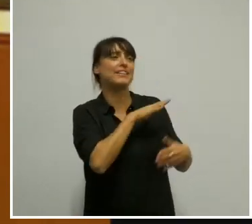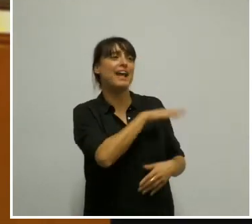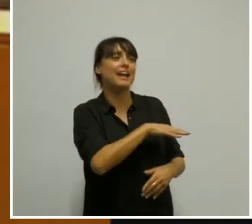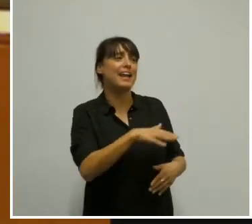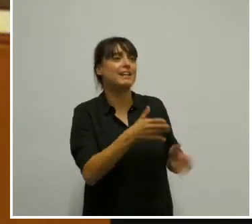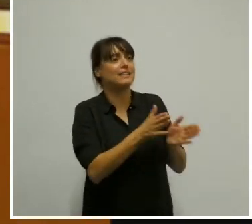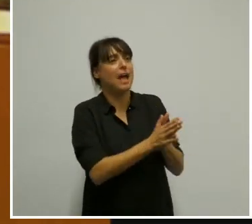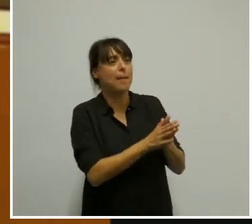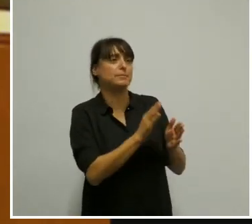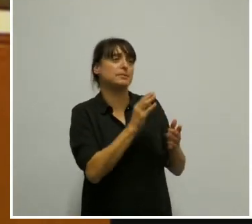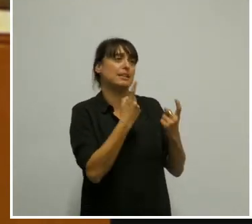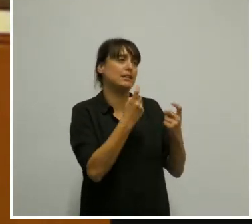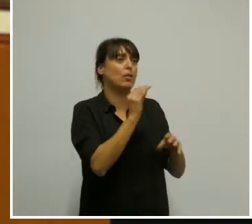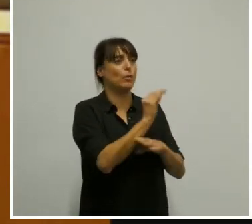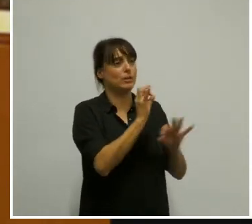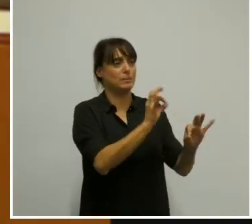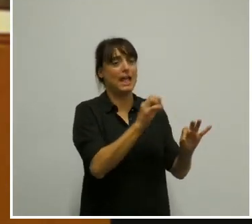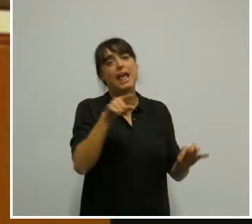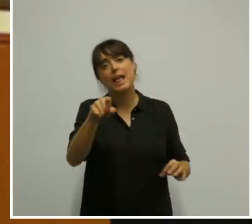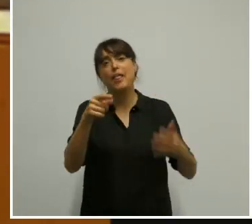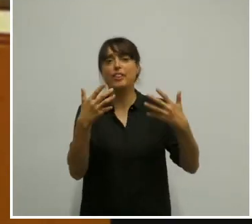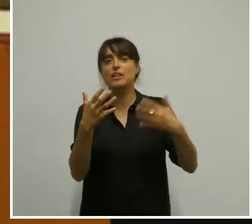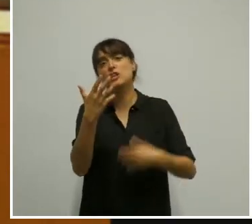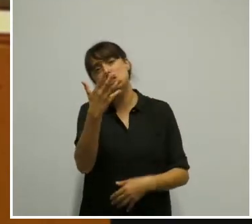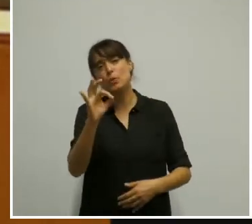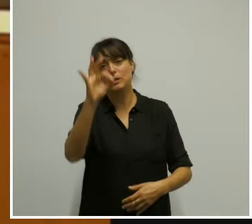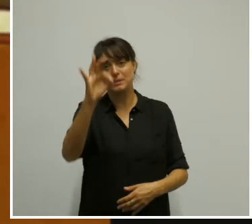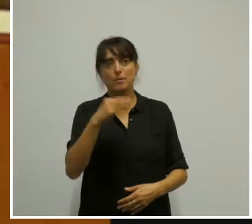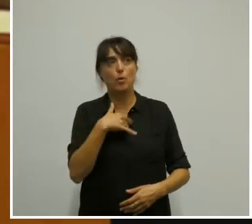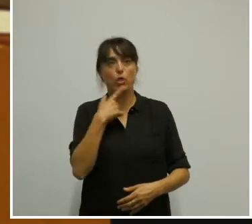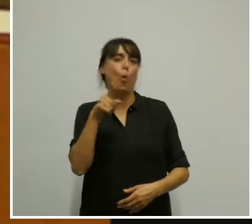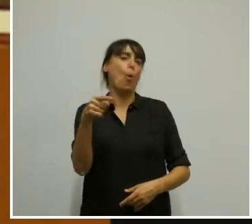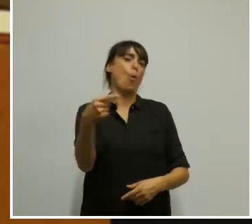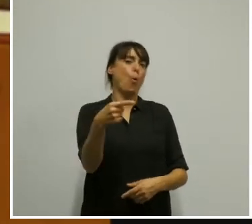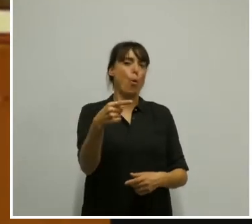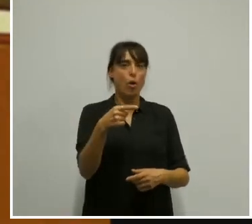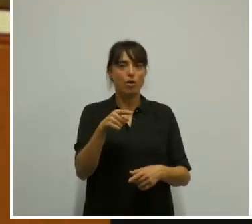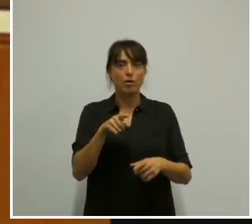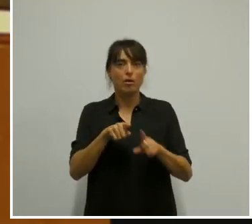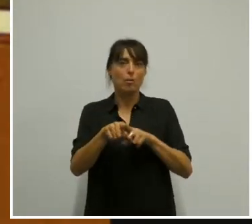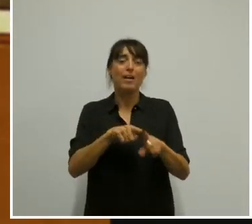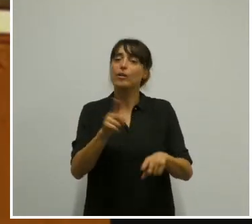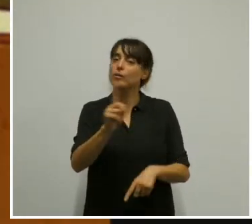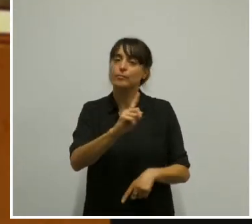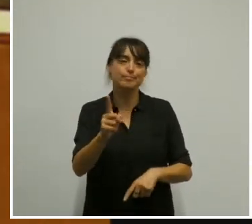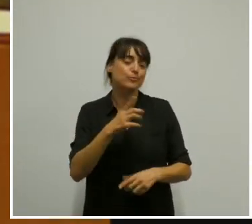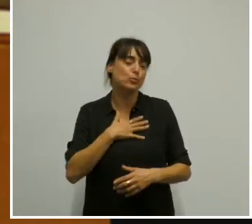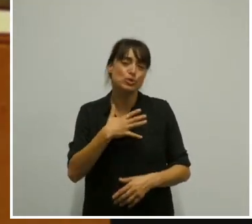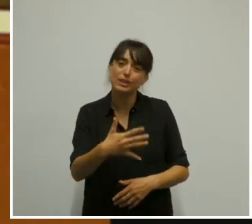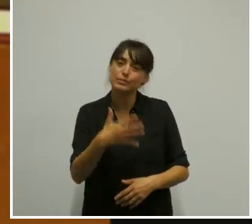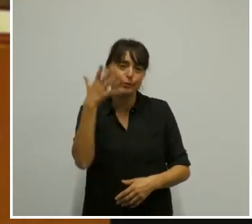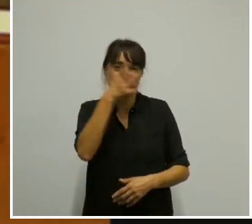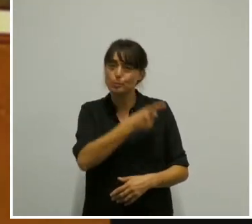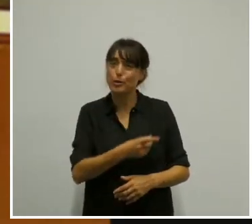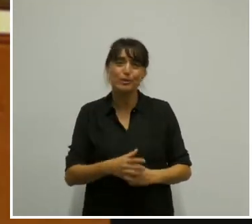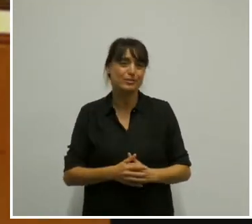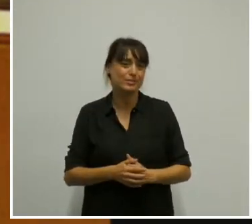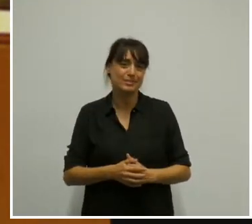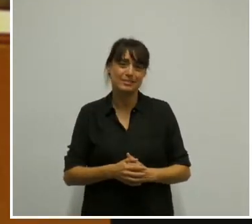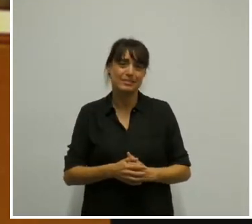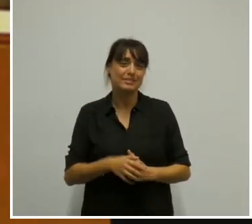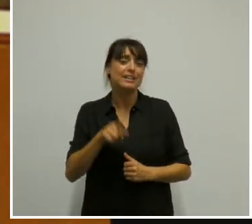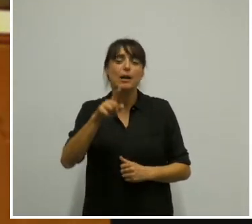la ciutat, quins són els procediments, com es fa, però les dades concretes de centres concrets es considera